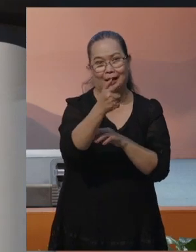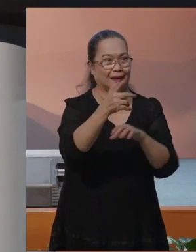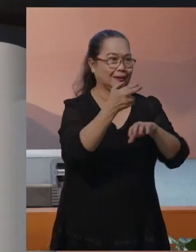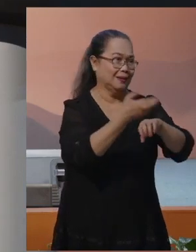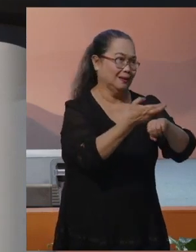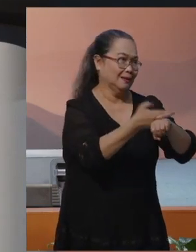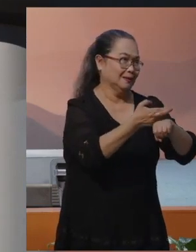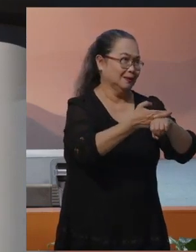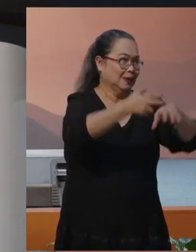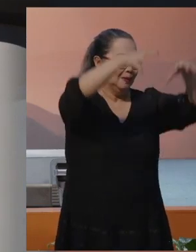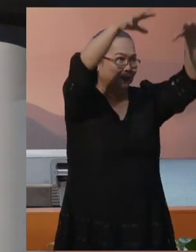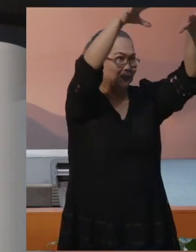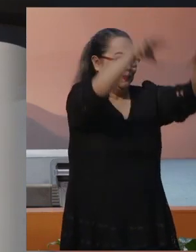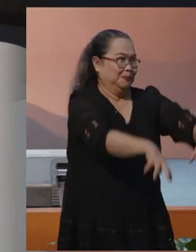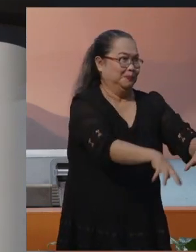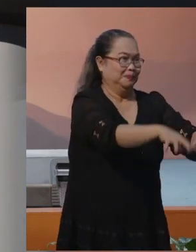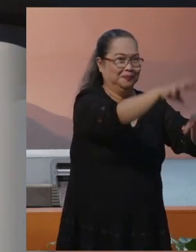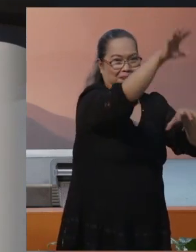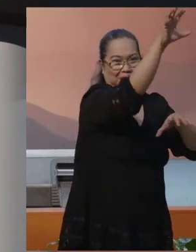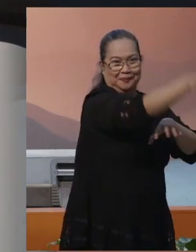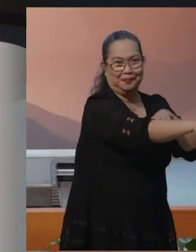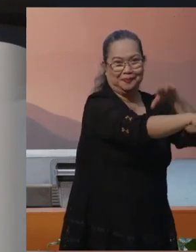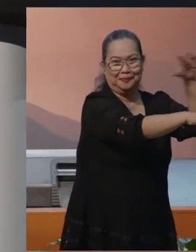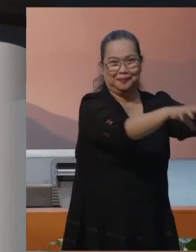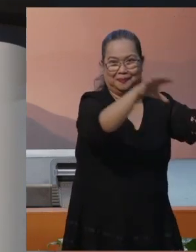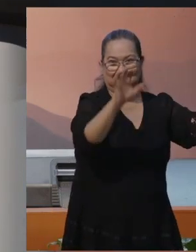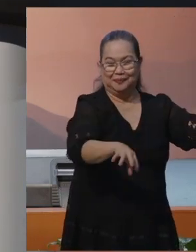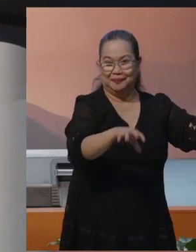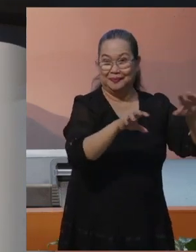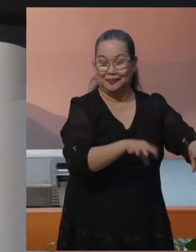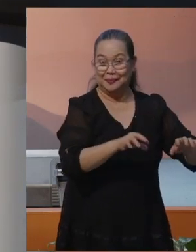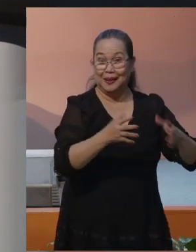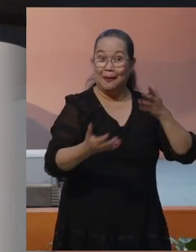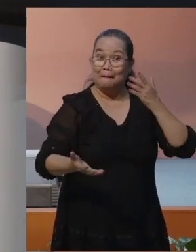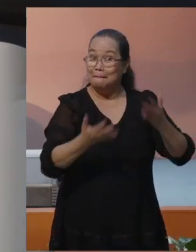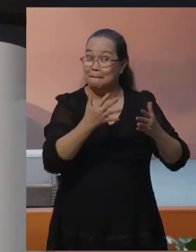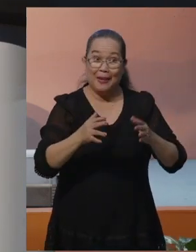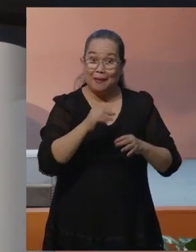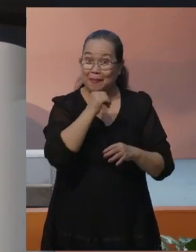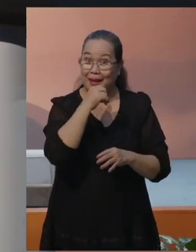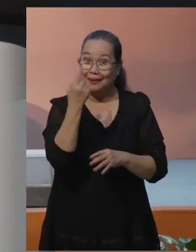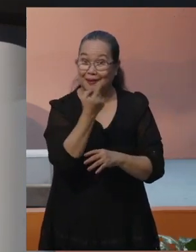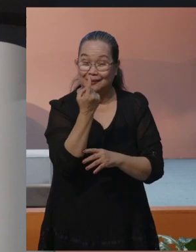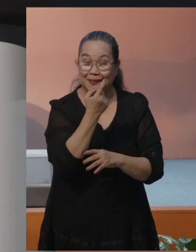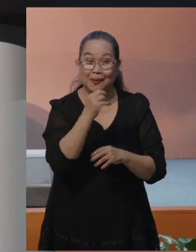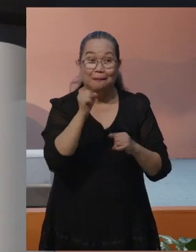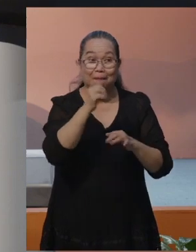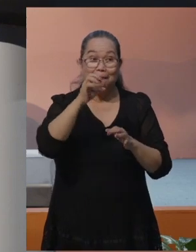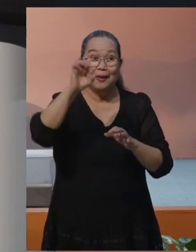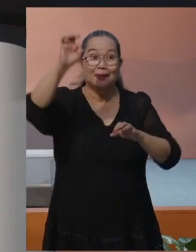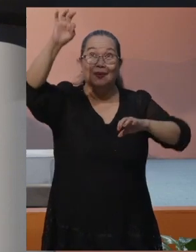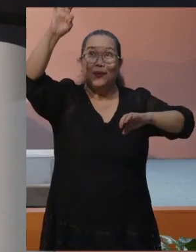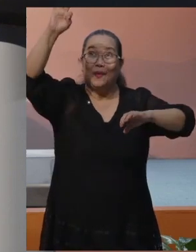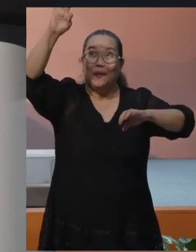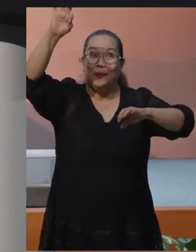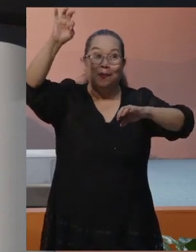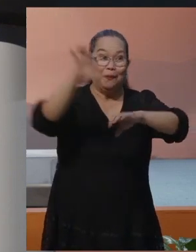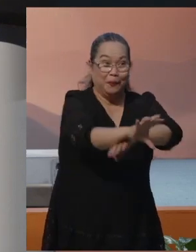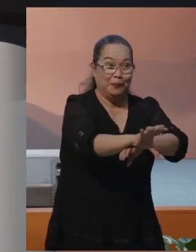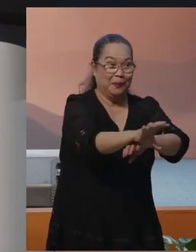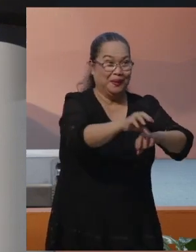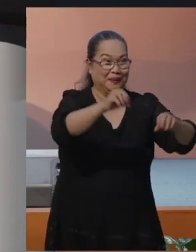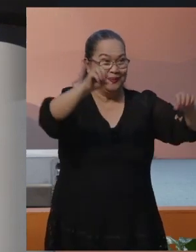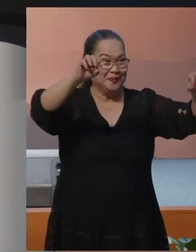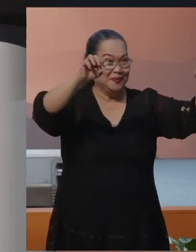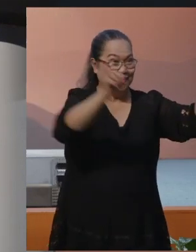down from heaven. So, ang explanation ng iba, baka hindi lang hailstones, baka meteor shower. Kung ano